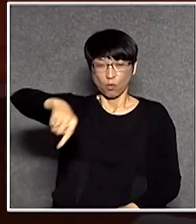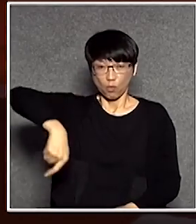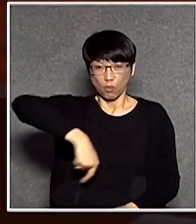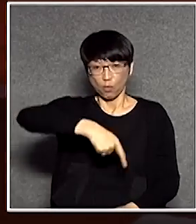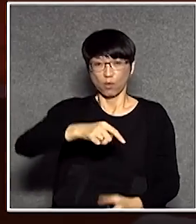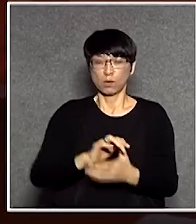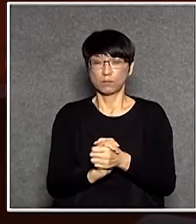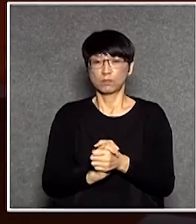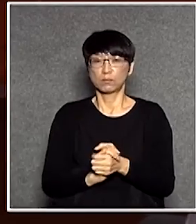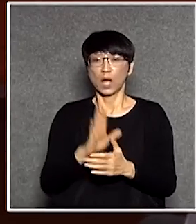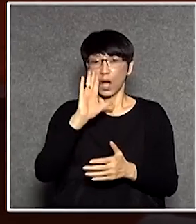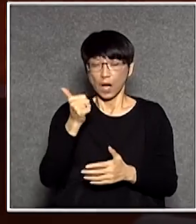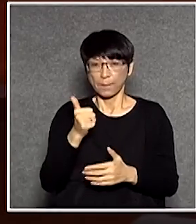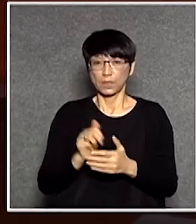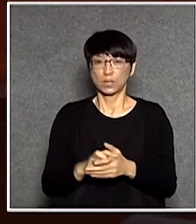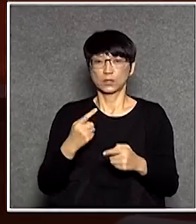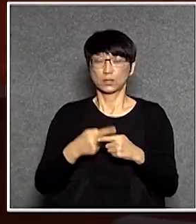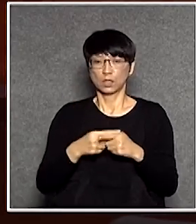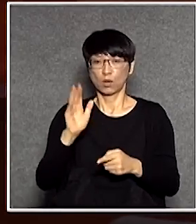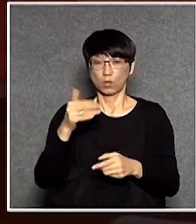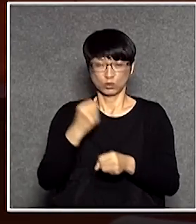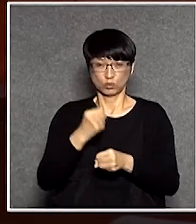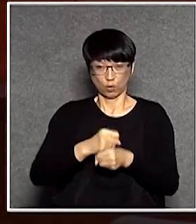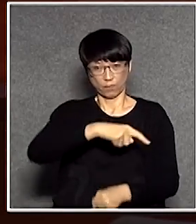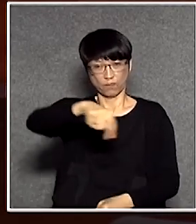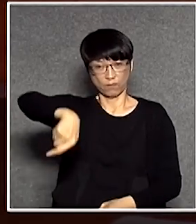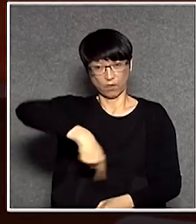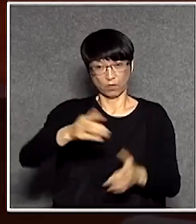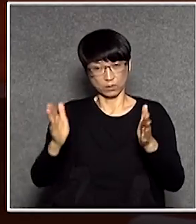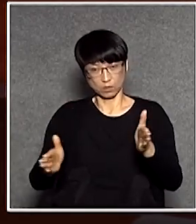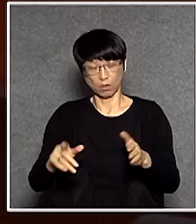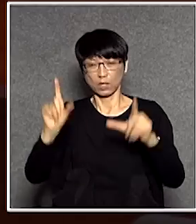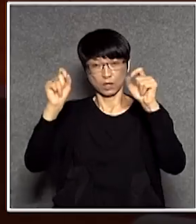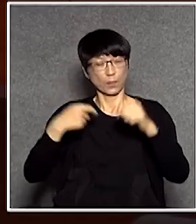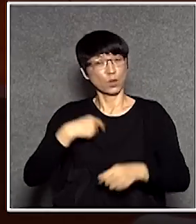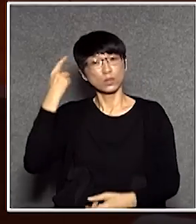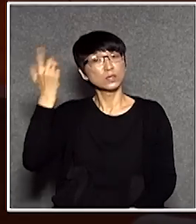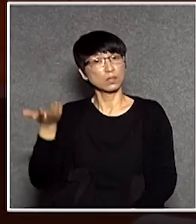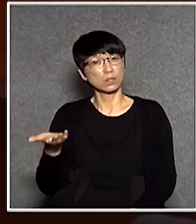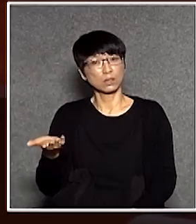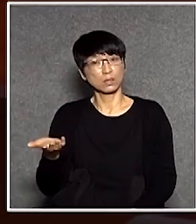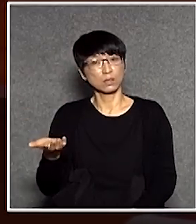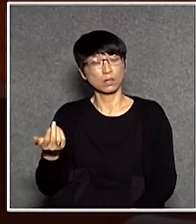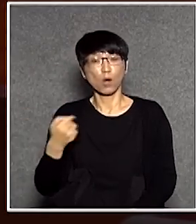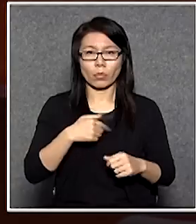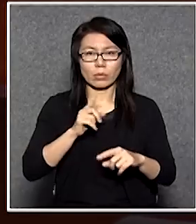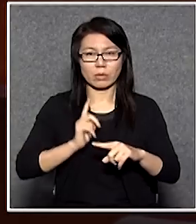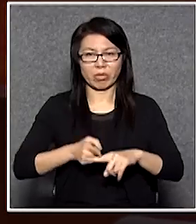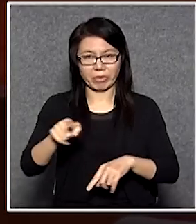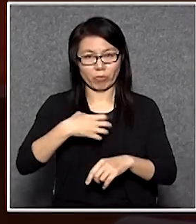咩叫做合理地切實可行範圍？你解俾我聽啊！我擔保你解唔